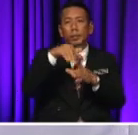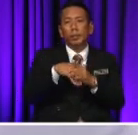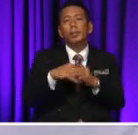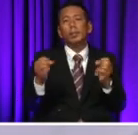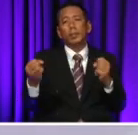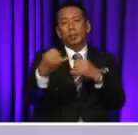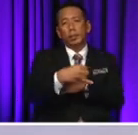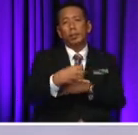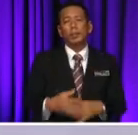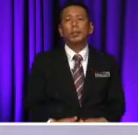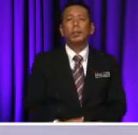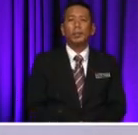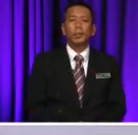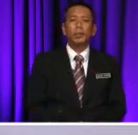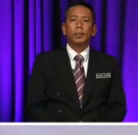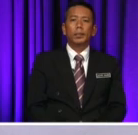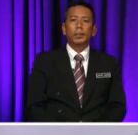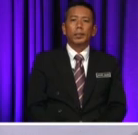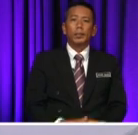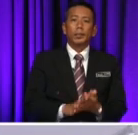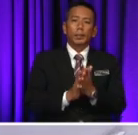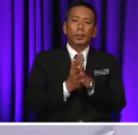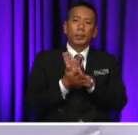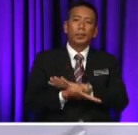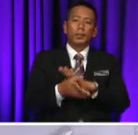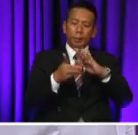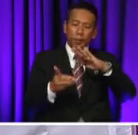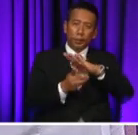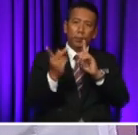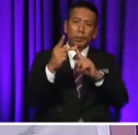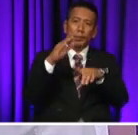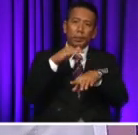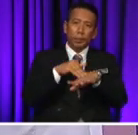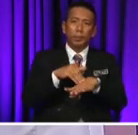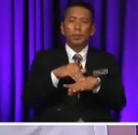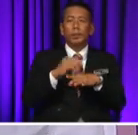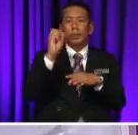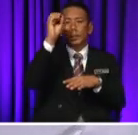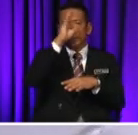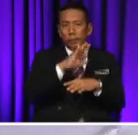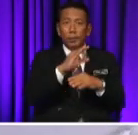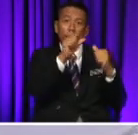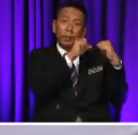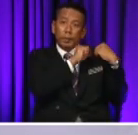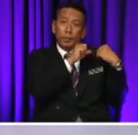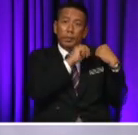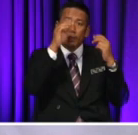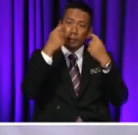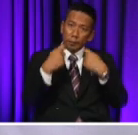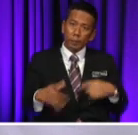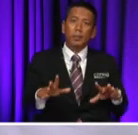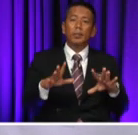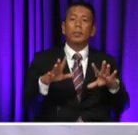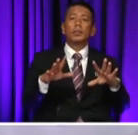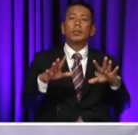organisasi Baiklah jadi berdasarkan kepada sifat ekonomi yang telah